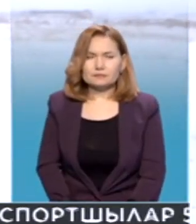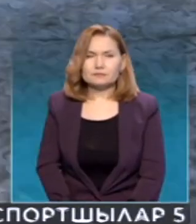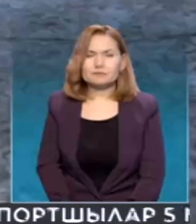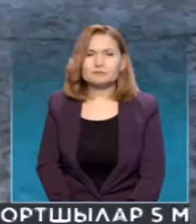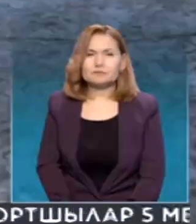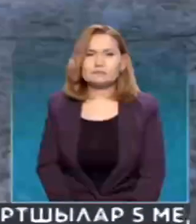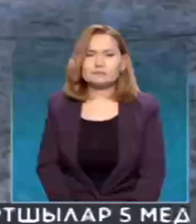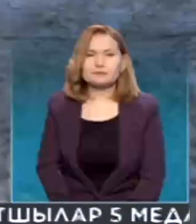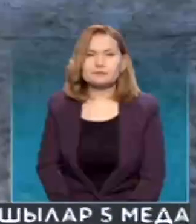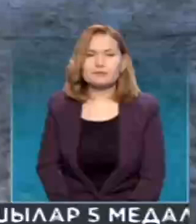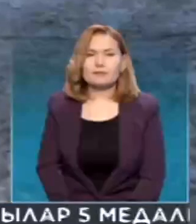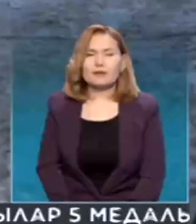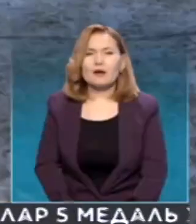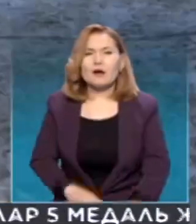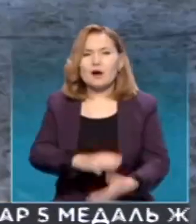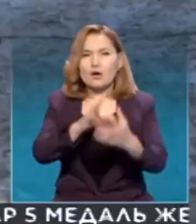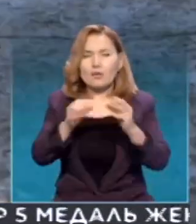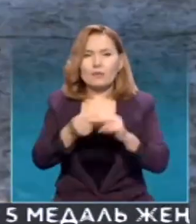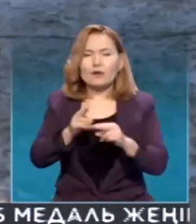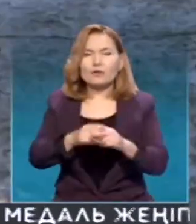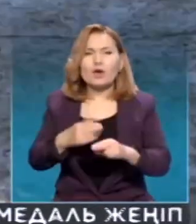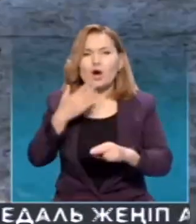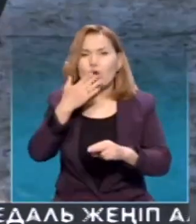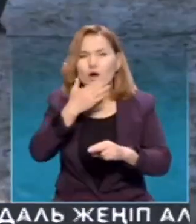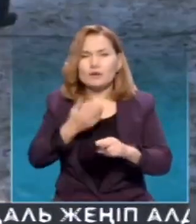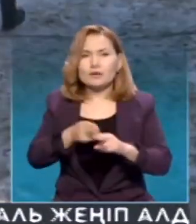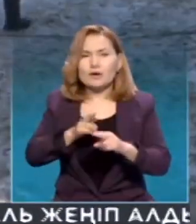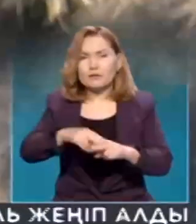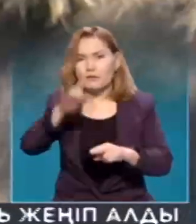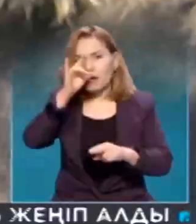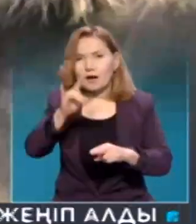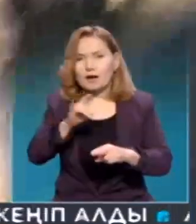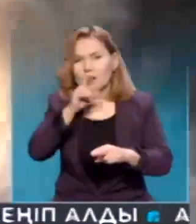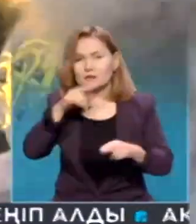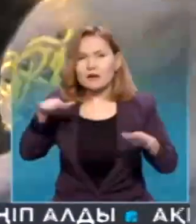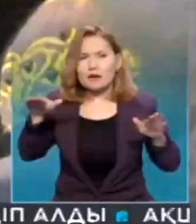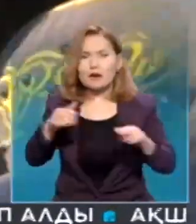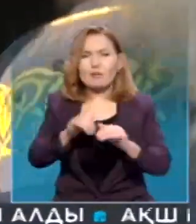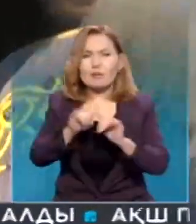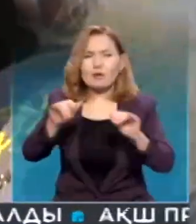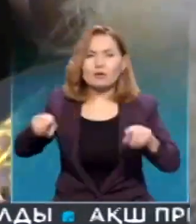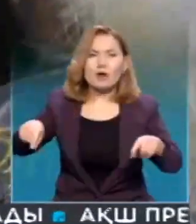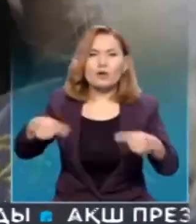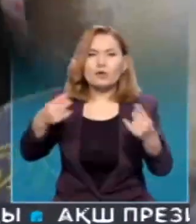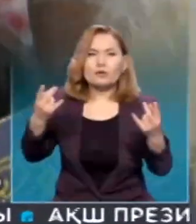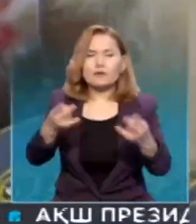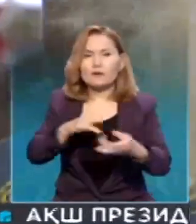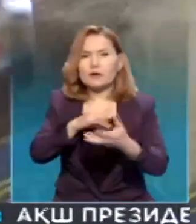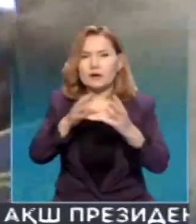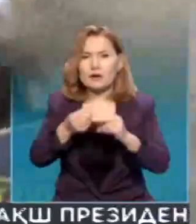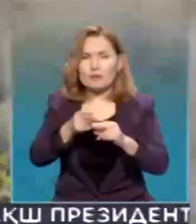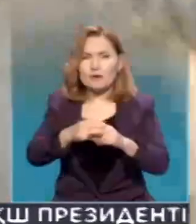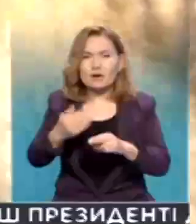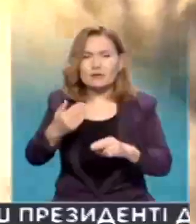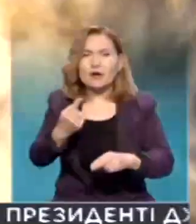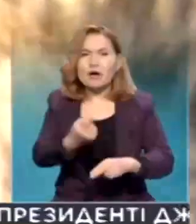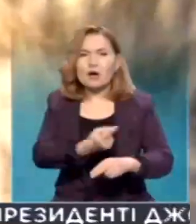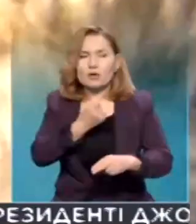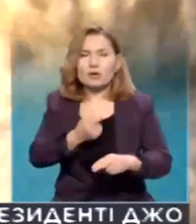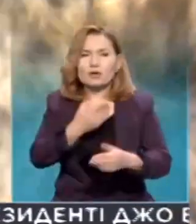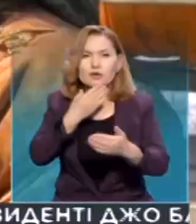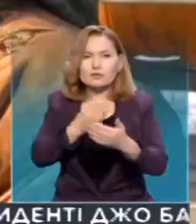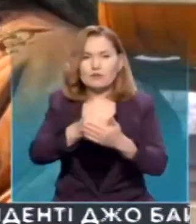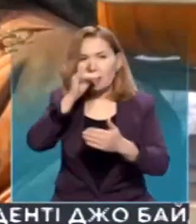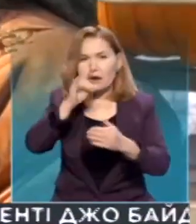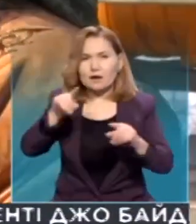бәрекелді. Дәстүр жанашырлары ұлттық кодымызды айқындайтын құндылығымызға әлі де қолдау керек деп отыр. Құсбегілер киелі өнермен